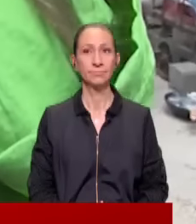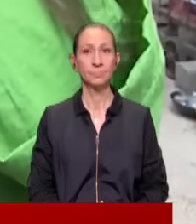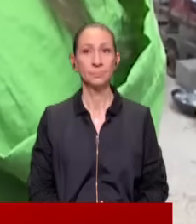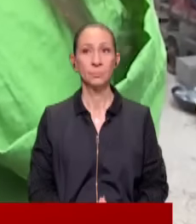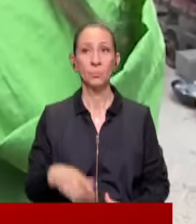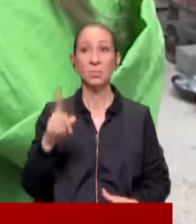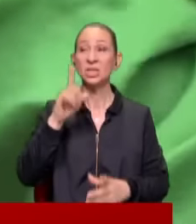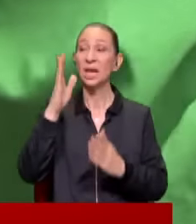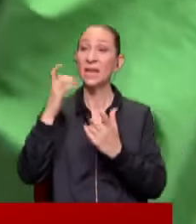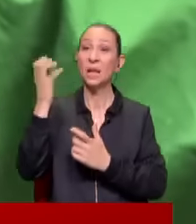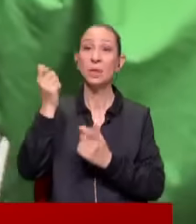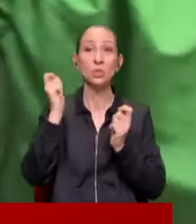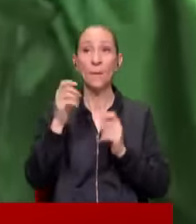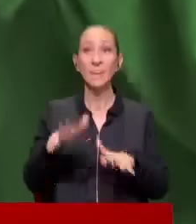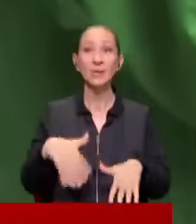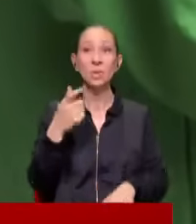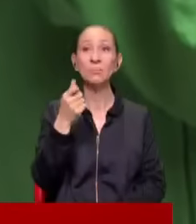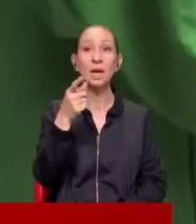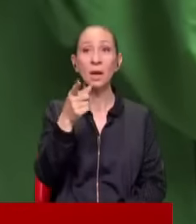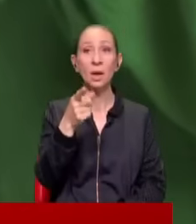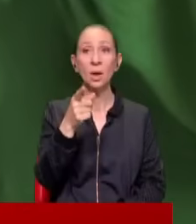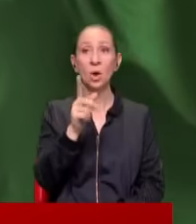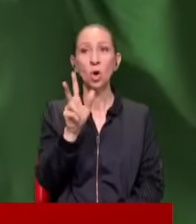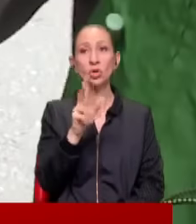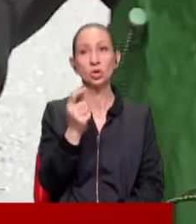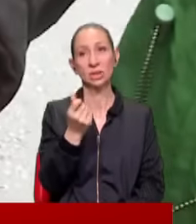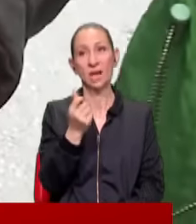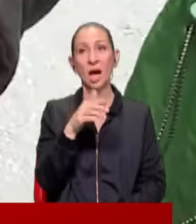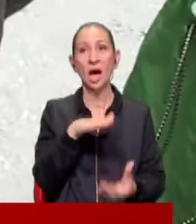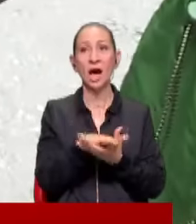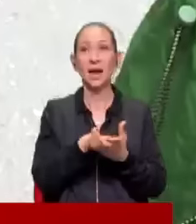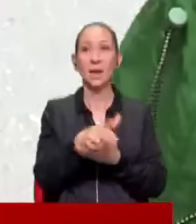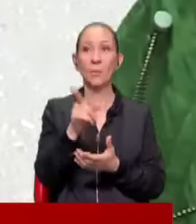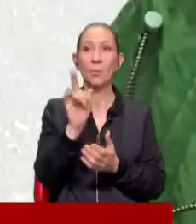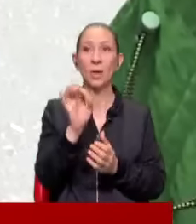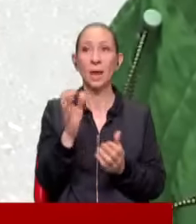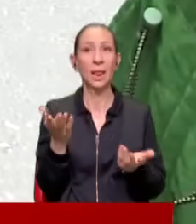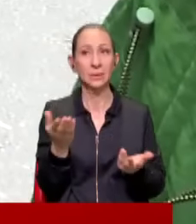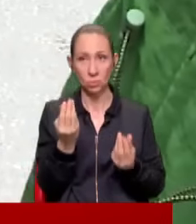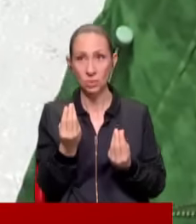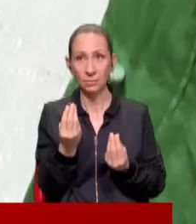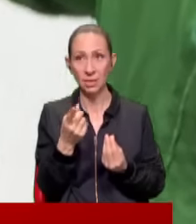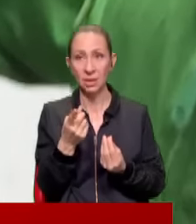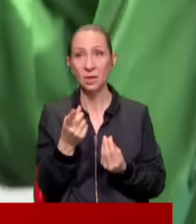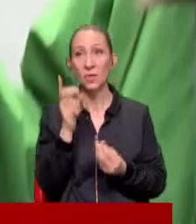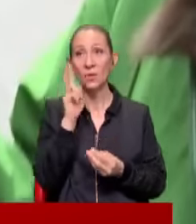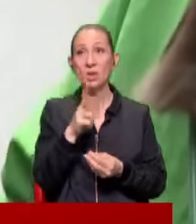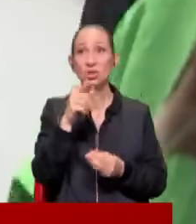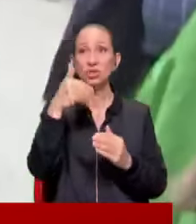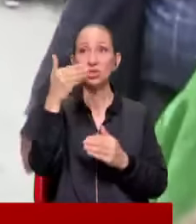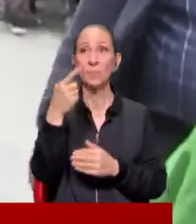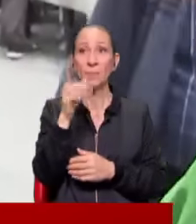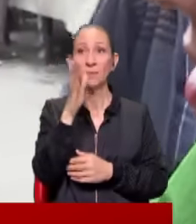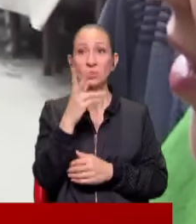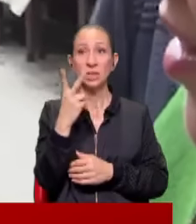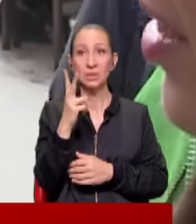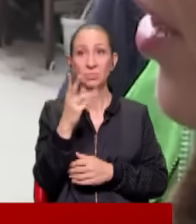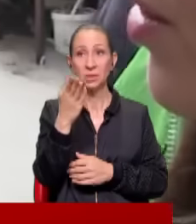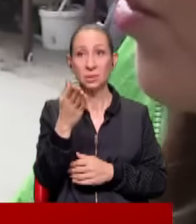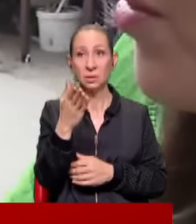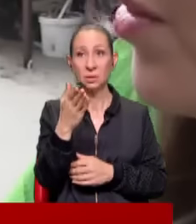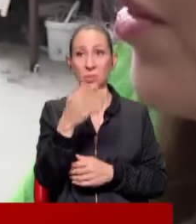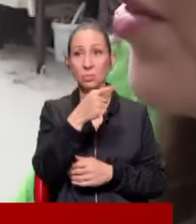Başka yerden almak zor. Pantolona ne kadar verdin? 30 lira. Ayakkabı da böyle ablacığım, nasıl güzel mi? Vallahi bu dışarıda 1500-2000